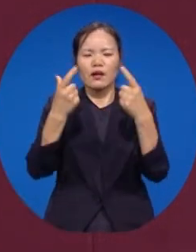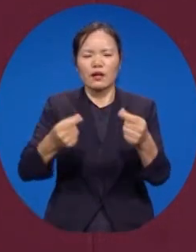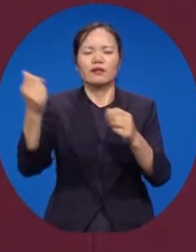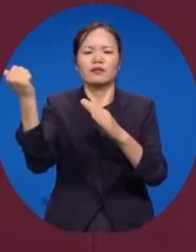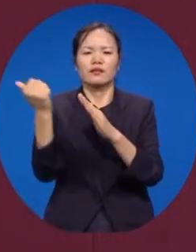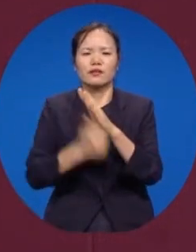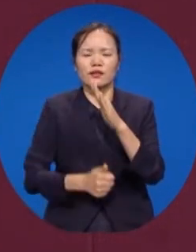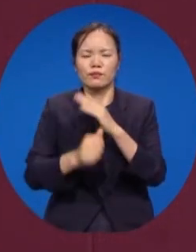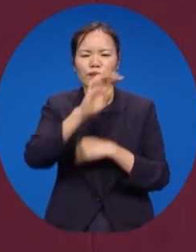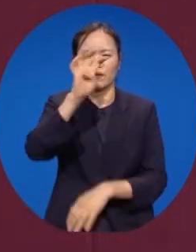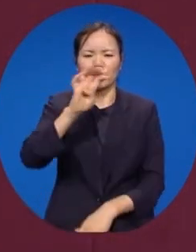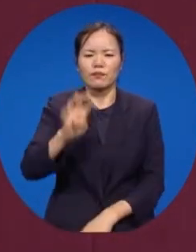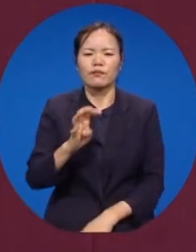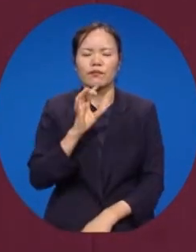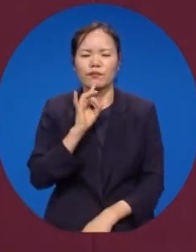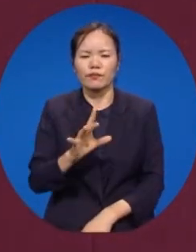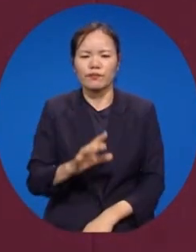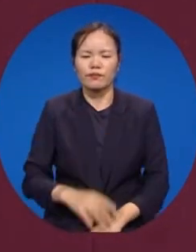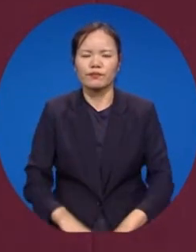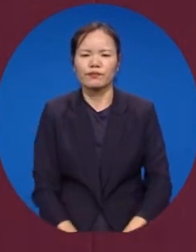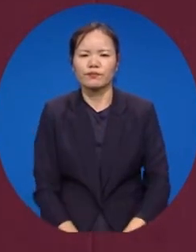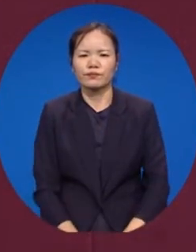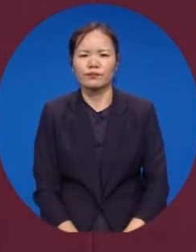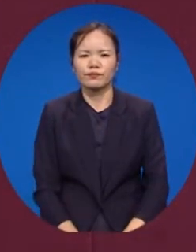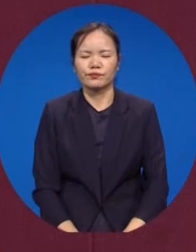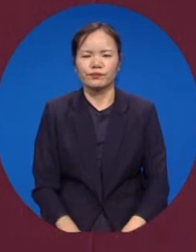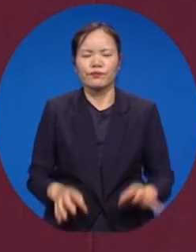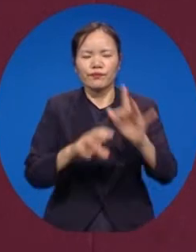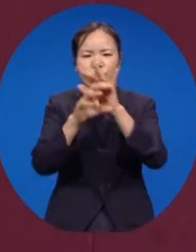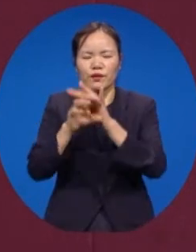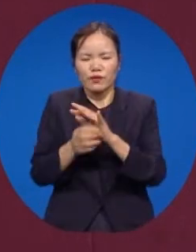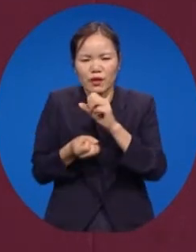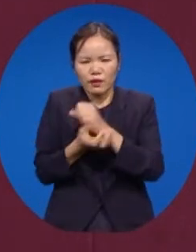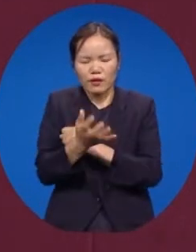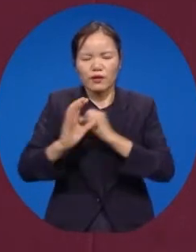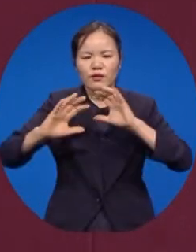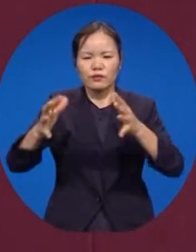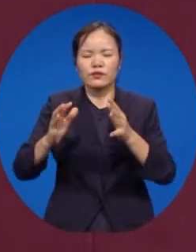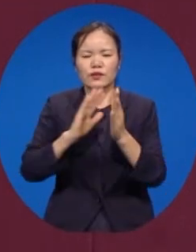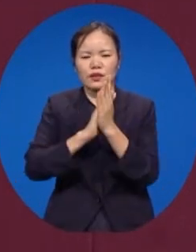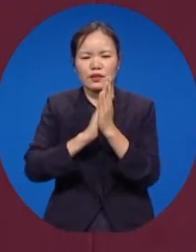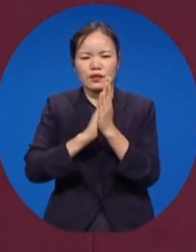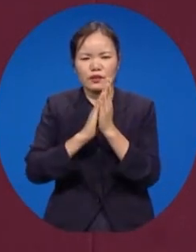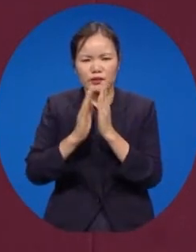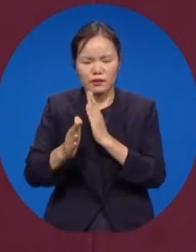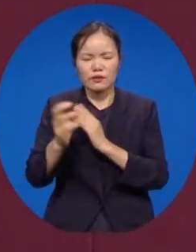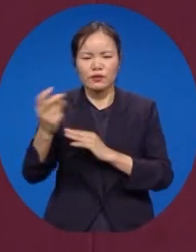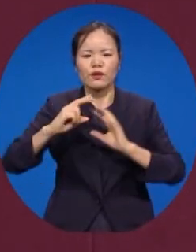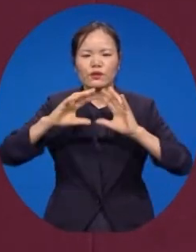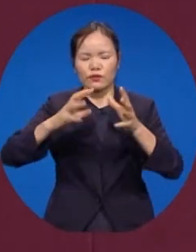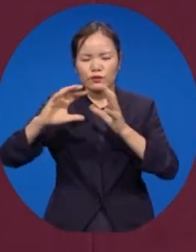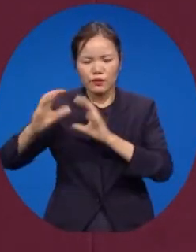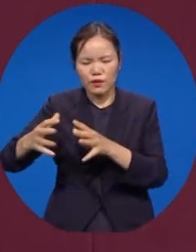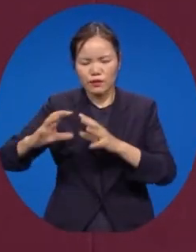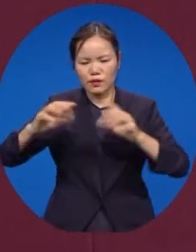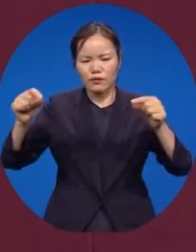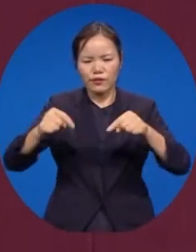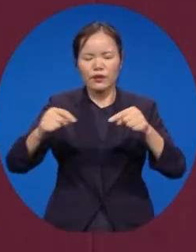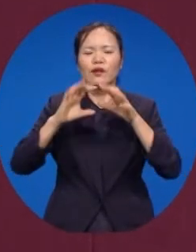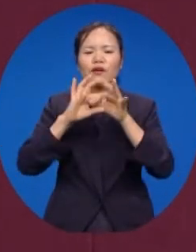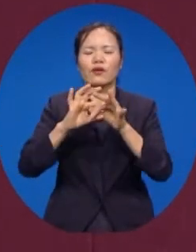실패를 되풀이할 뿐입니다. 코로나 여파는 국제질서와 국가 간 외교관계의